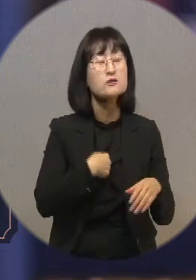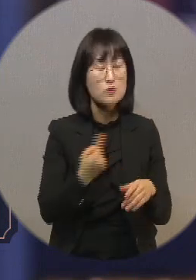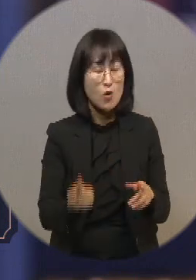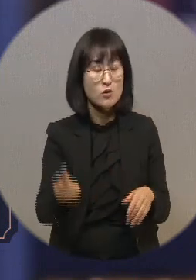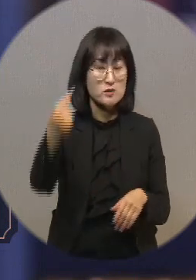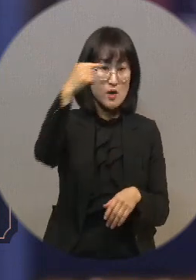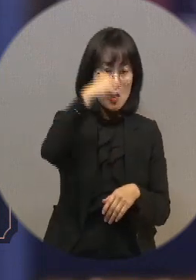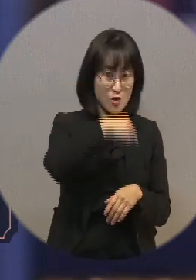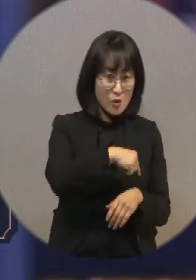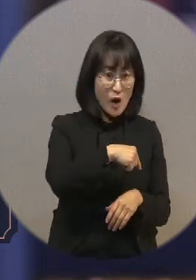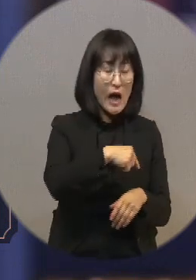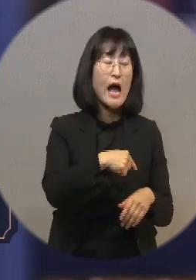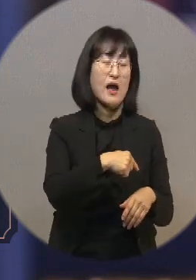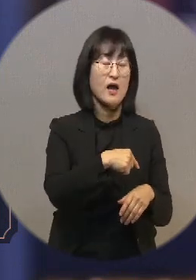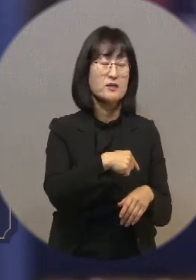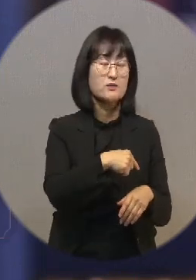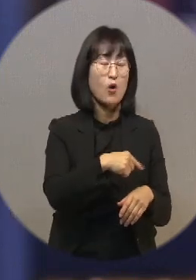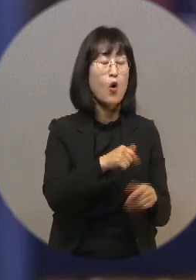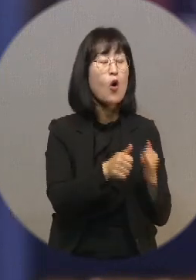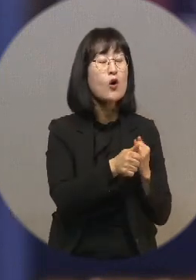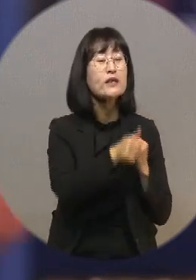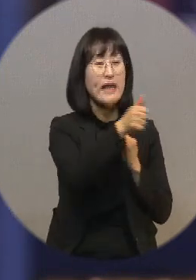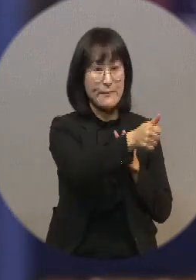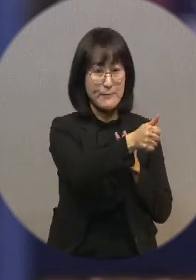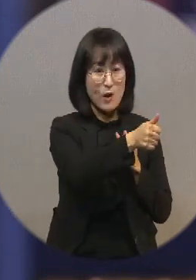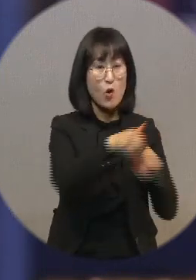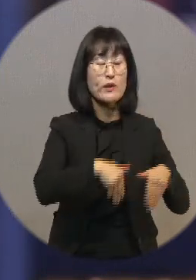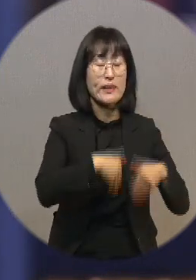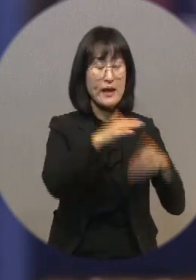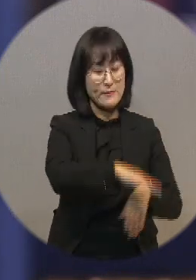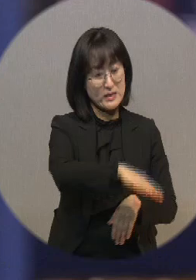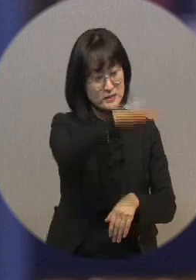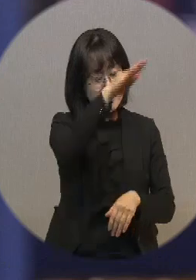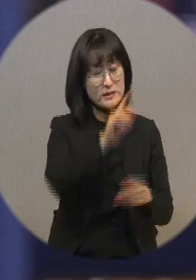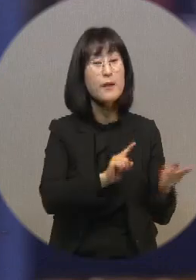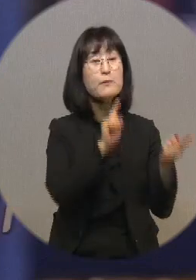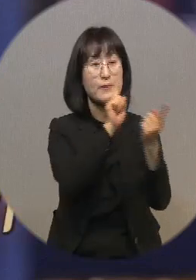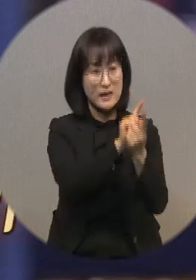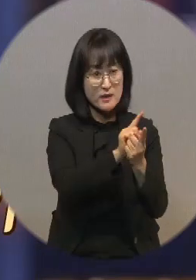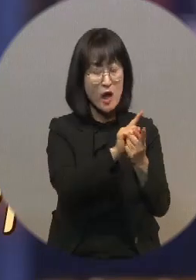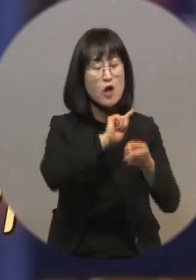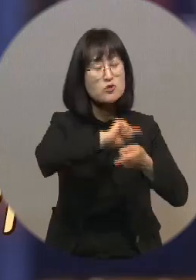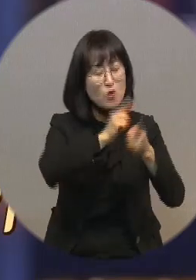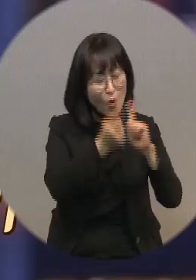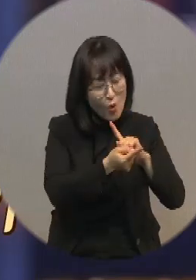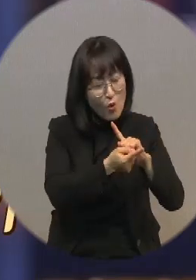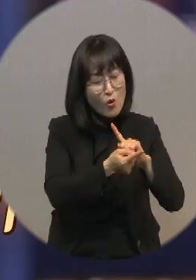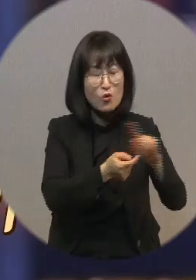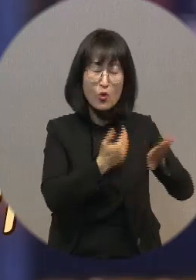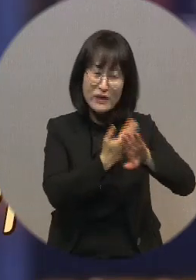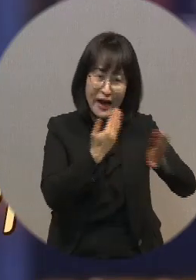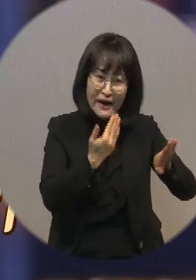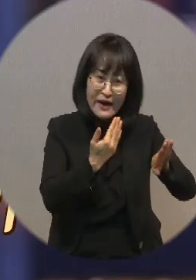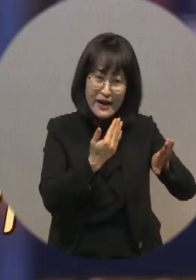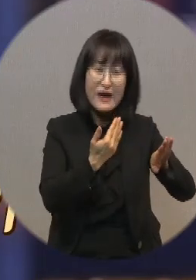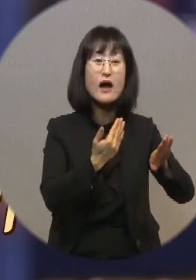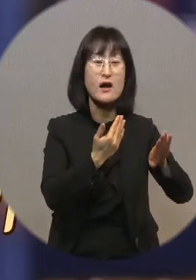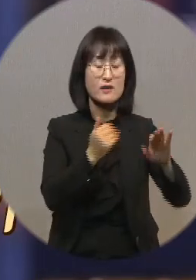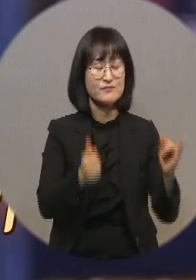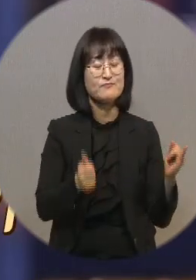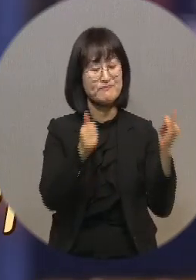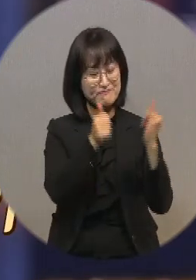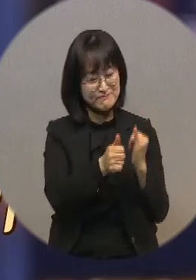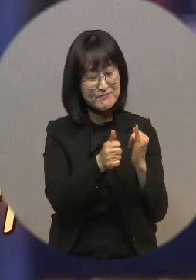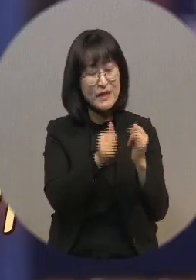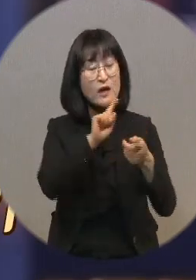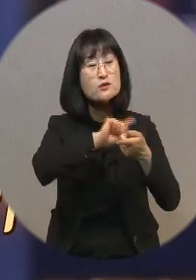남한에서 성장한 남편을 만나서 서로의 같음과 다름이 한 자리에서 이야기가 되다 보니까 이게 서로가 이해하는